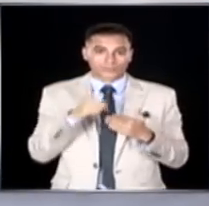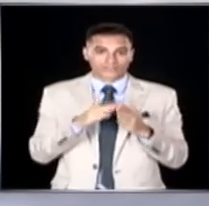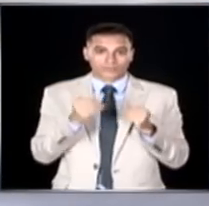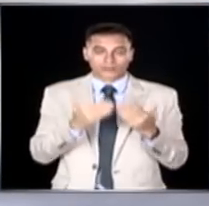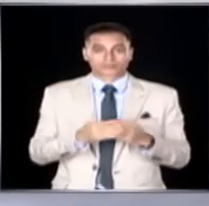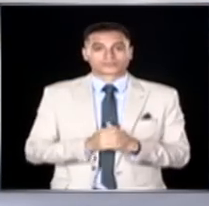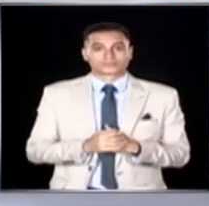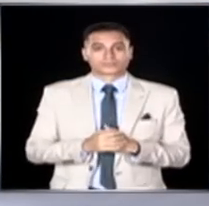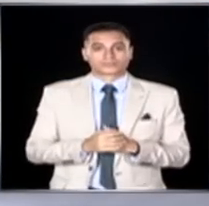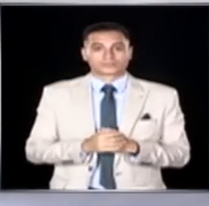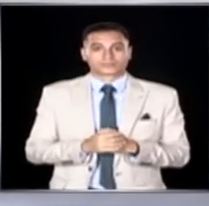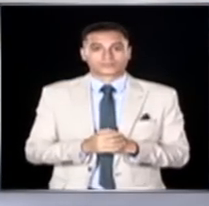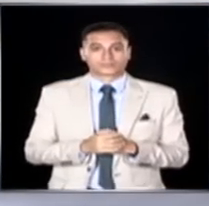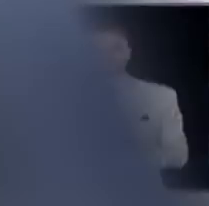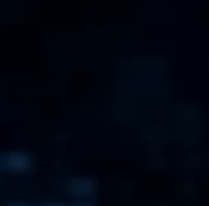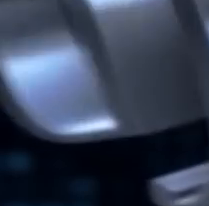المدارس الحكومية في مصر.